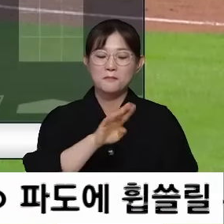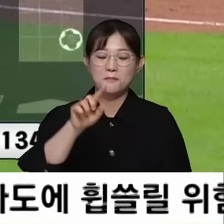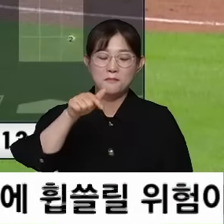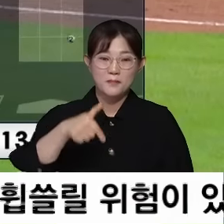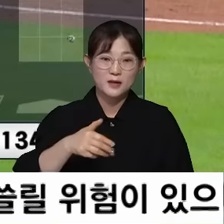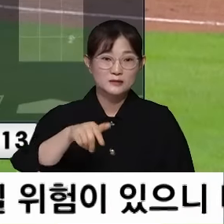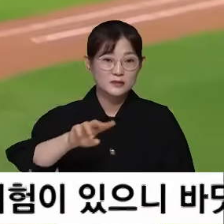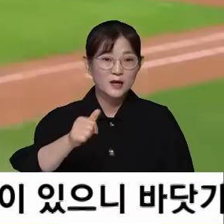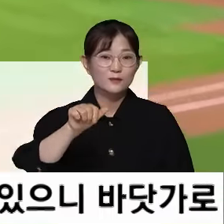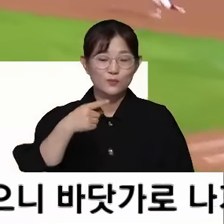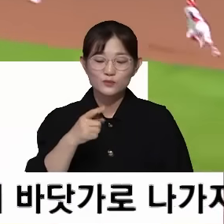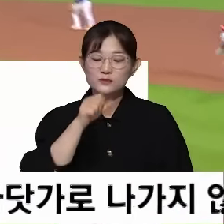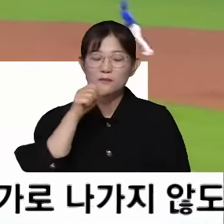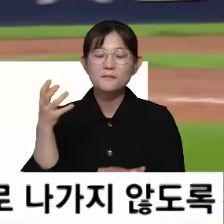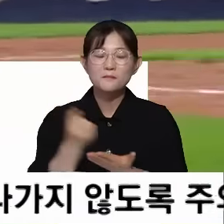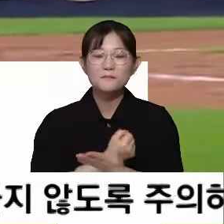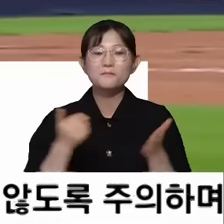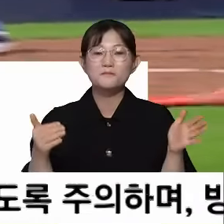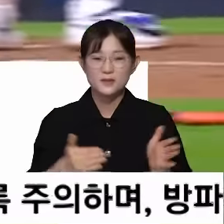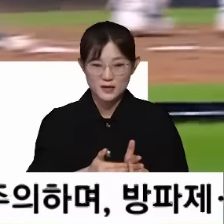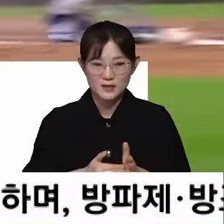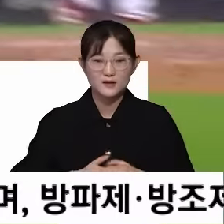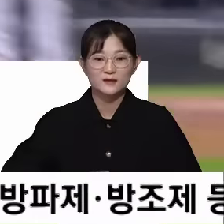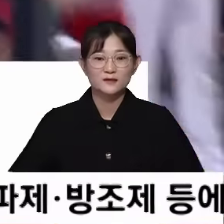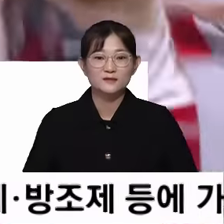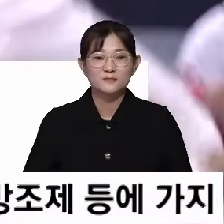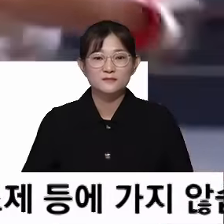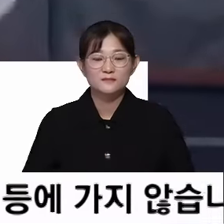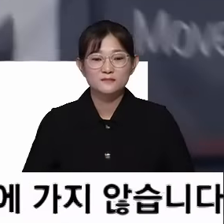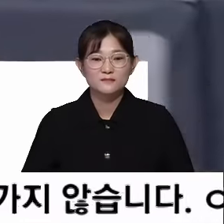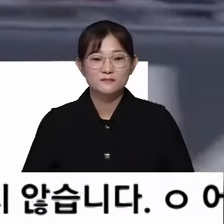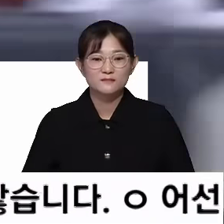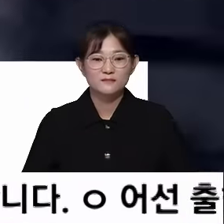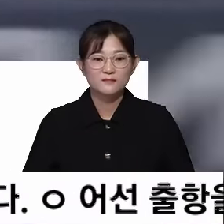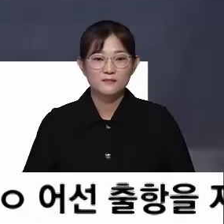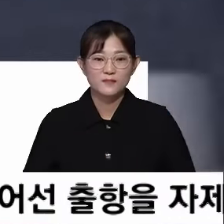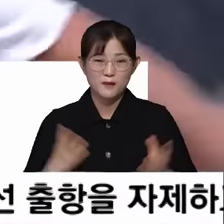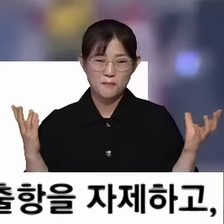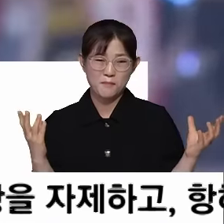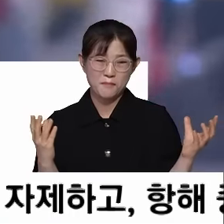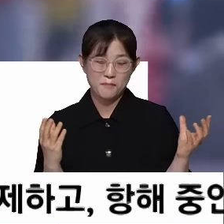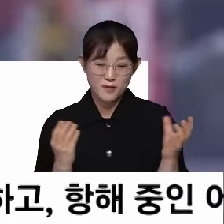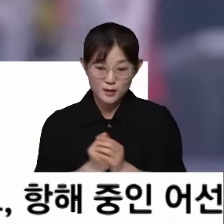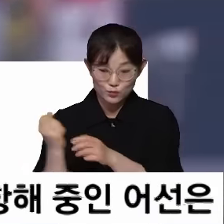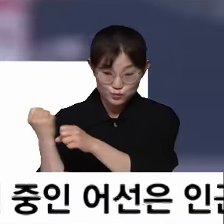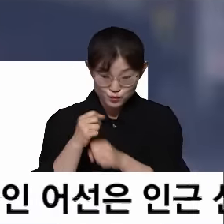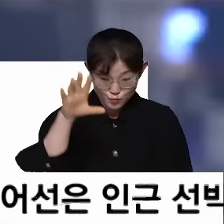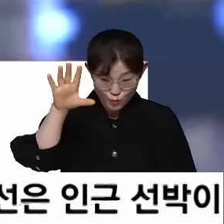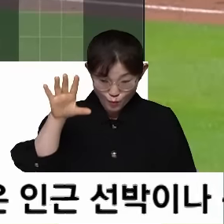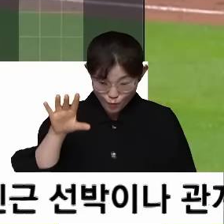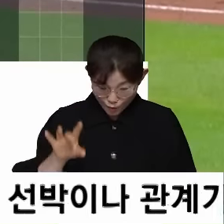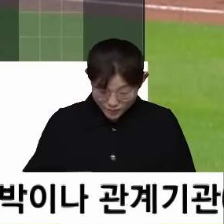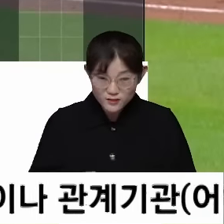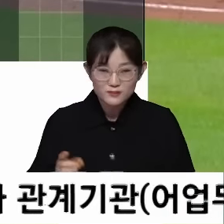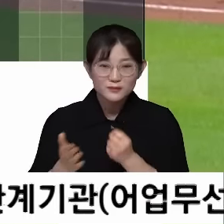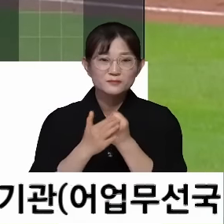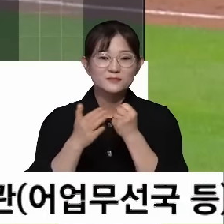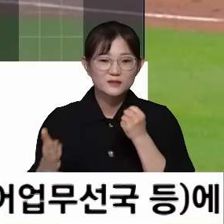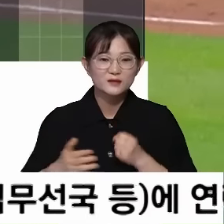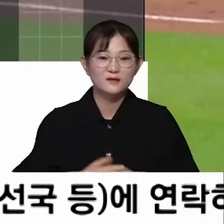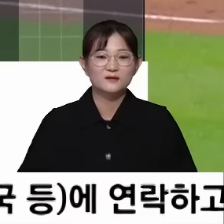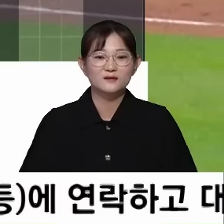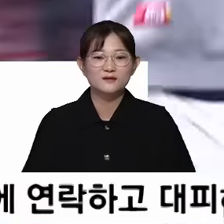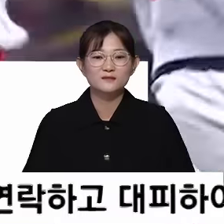쐐기타로 한국 시리즈 마침표를 찍었습니다. 이 같은 완벽한 투타의 조화는 시즌과 한국 시리즈